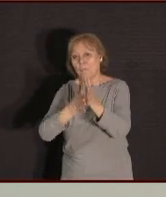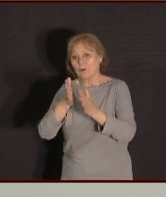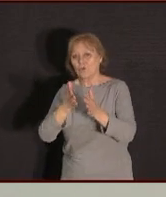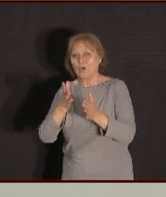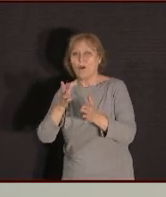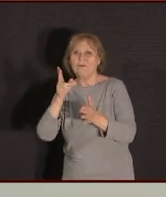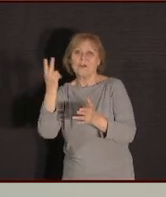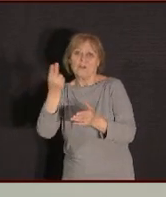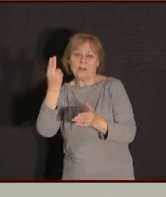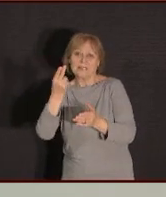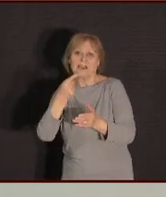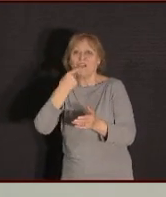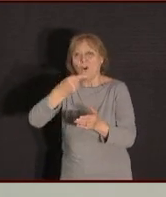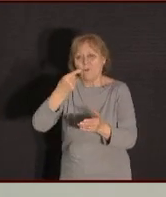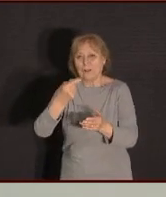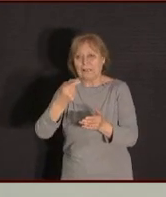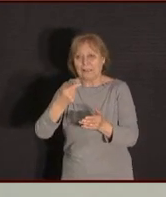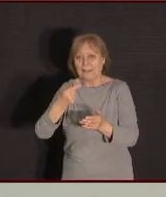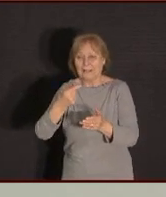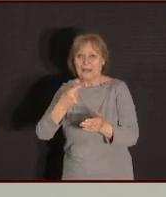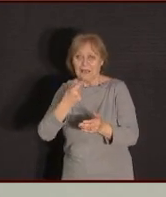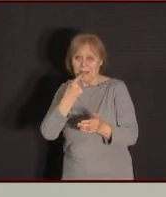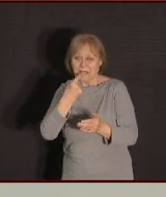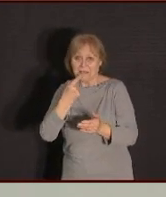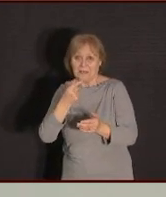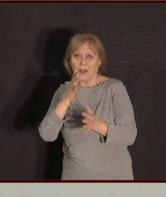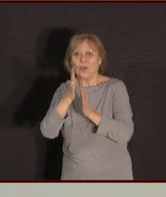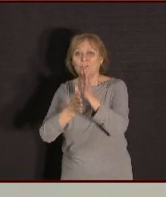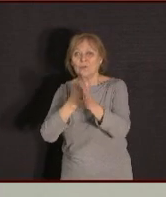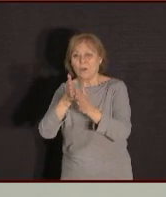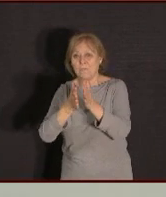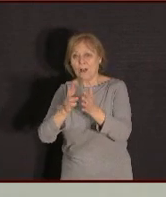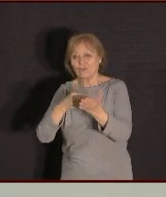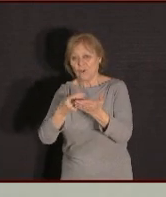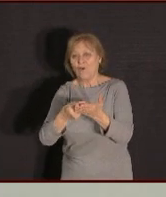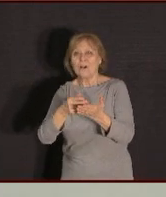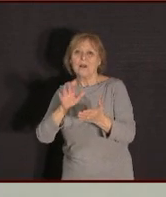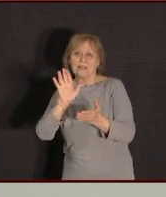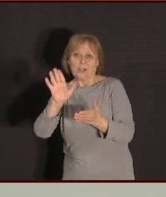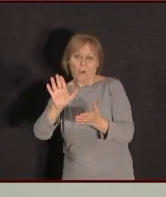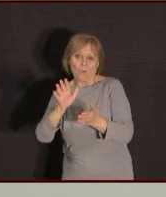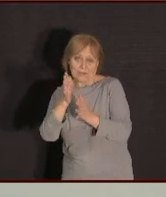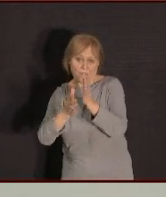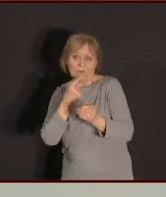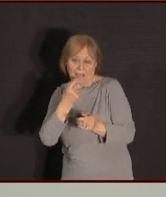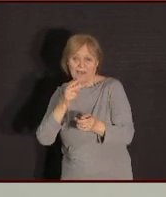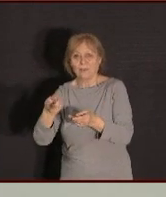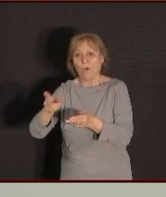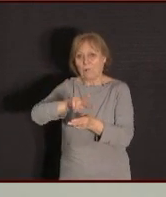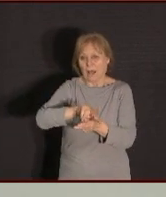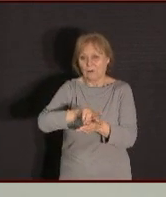slovenski govorni jezik, tolmačijo v njihov znakovni jezik in obratno.